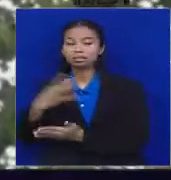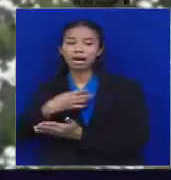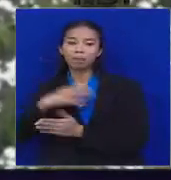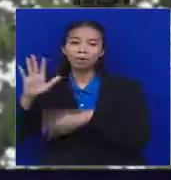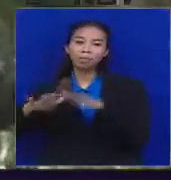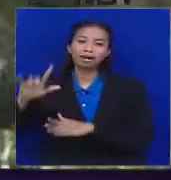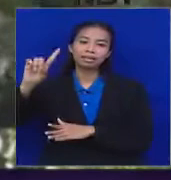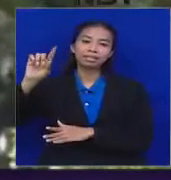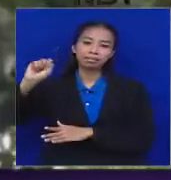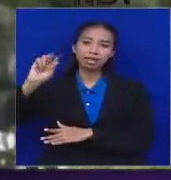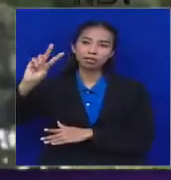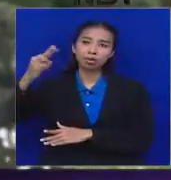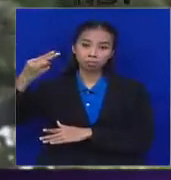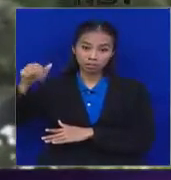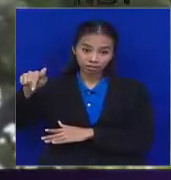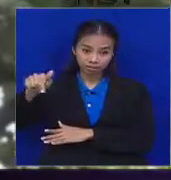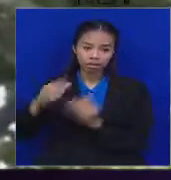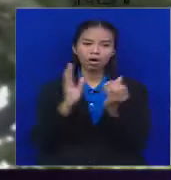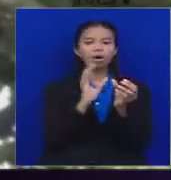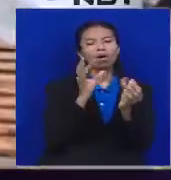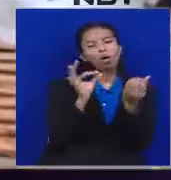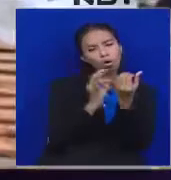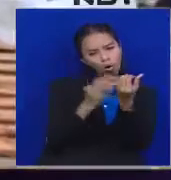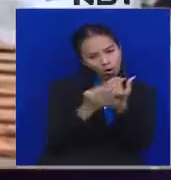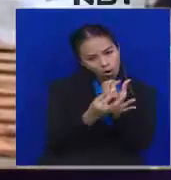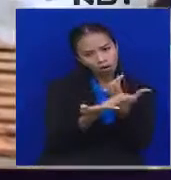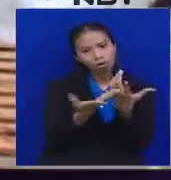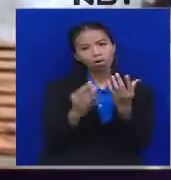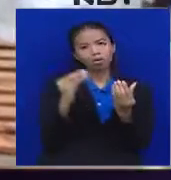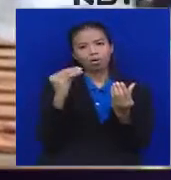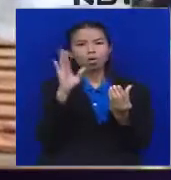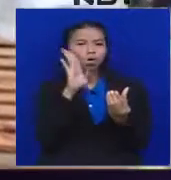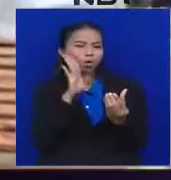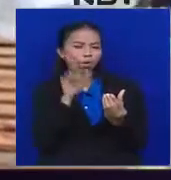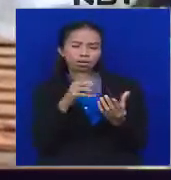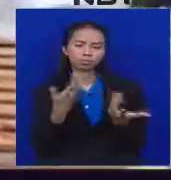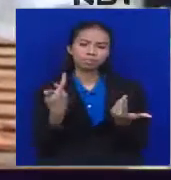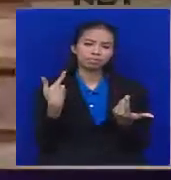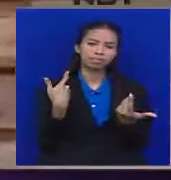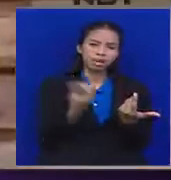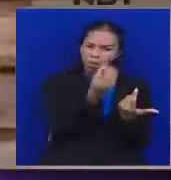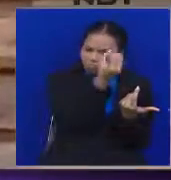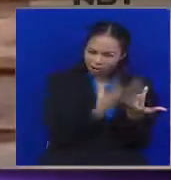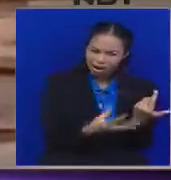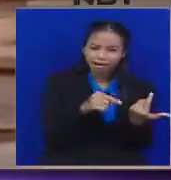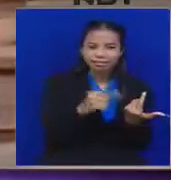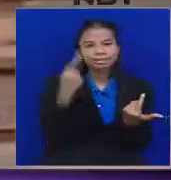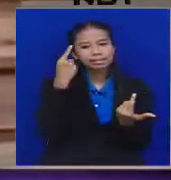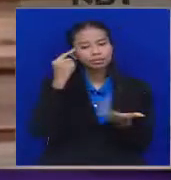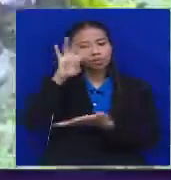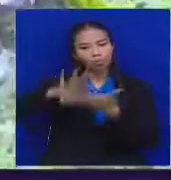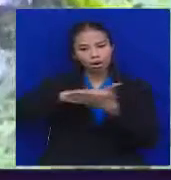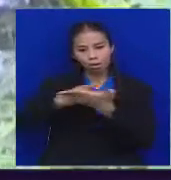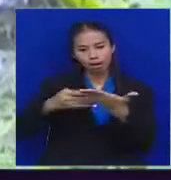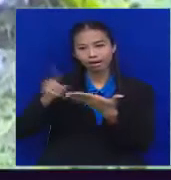ง 120,000 ตันส่วนเงาะและลองกองผลผลิตจะมากกว่าความต้องการซึ่งได้วางแผนรองรับโดยสั่งการ